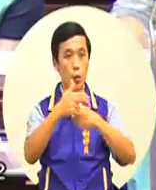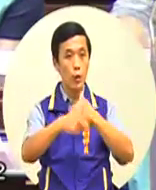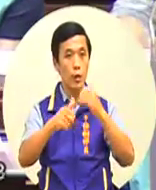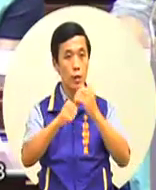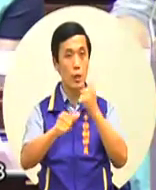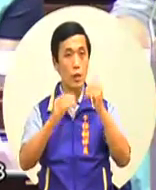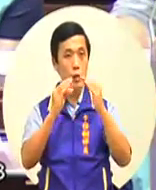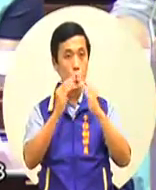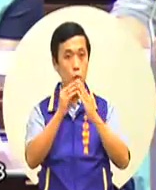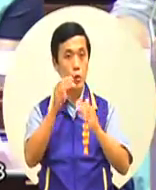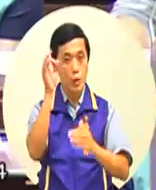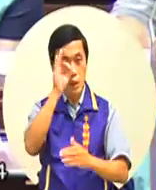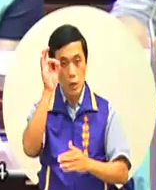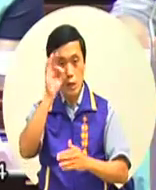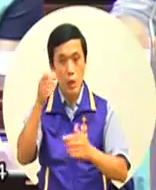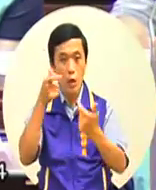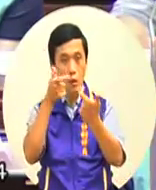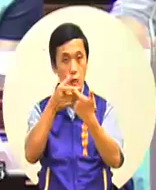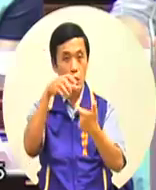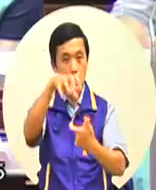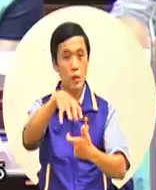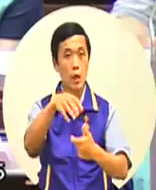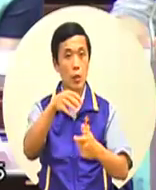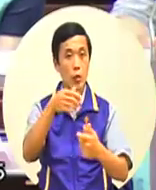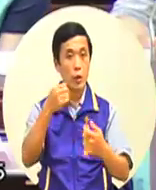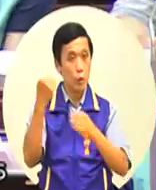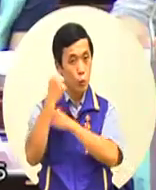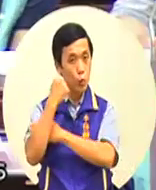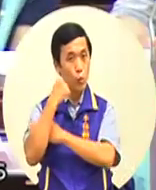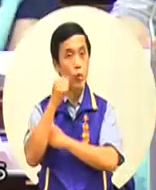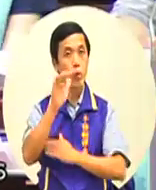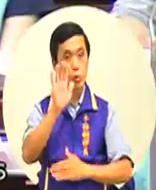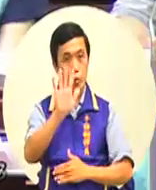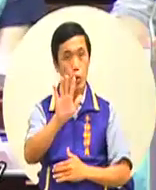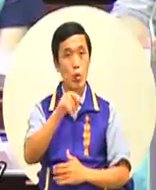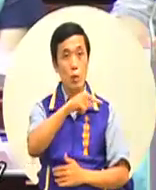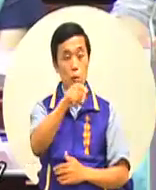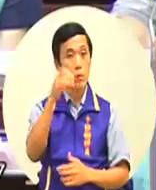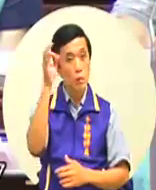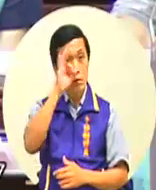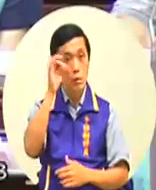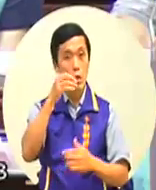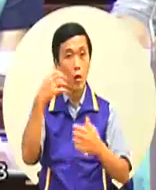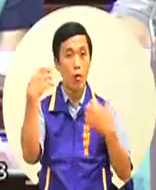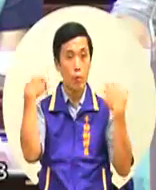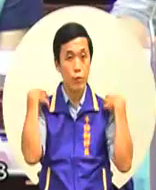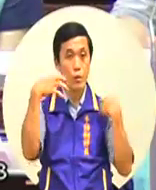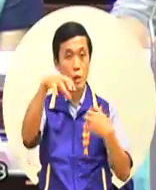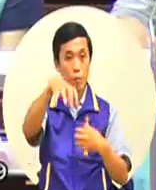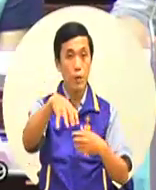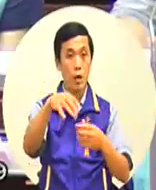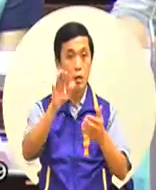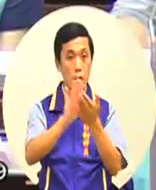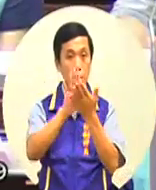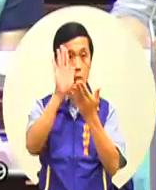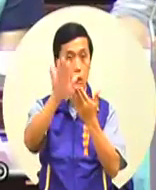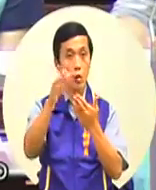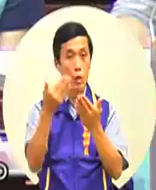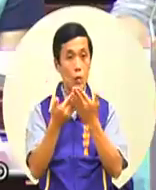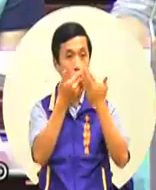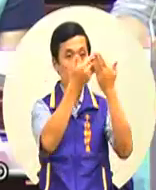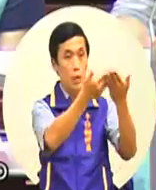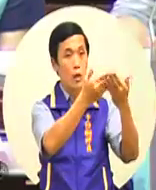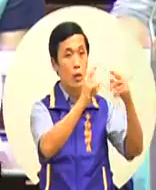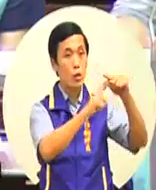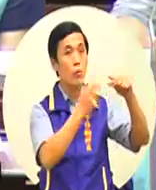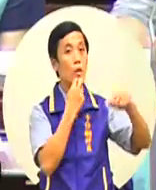在找合适的一个单位啊，因为他们这个找到单位之后，还要送中央，中